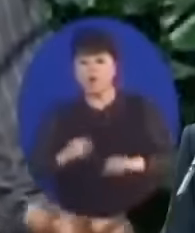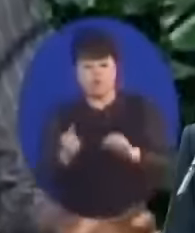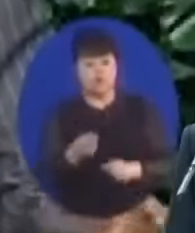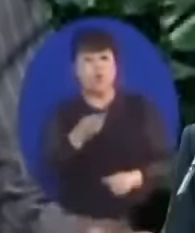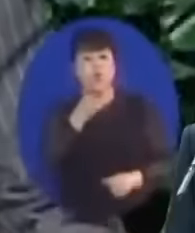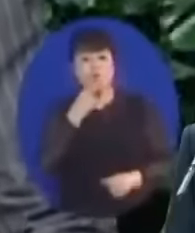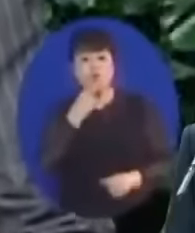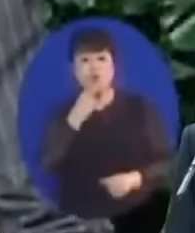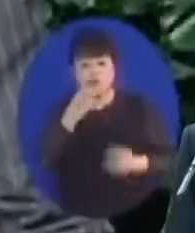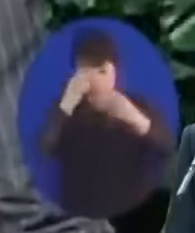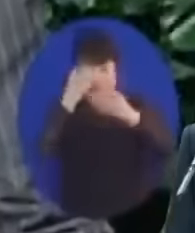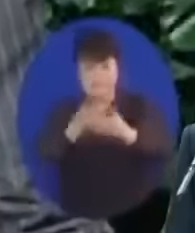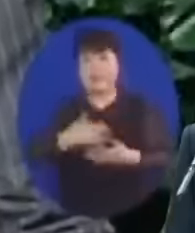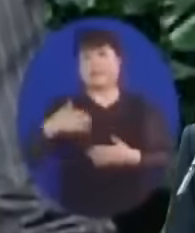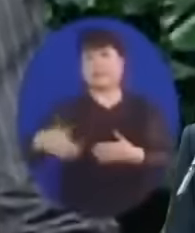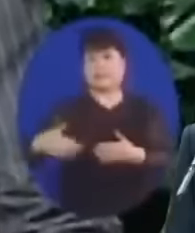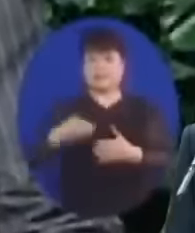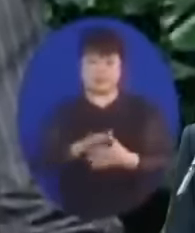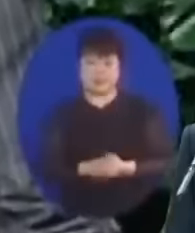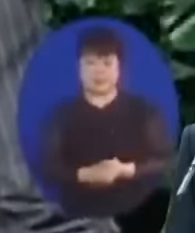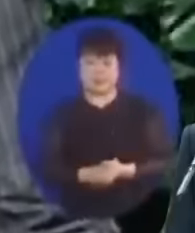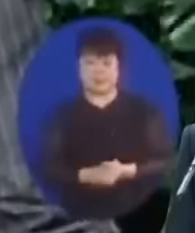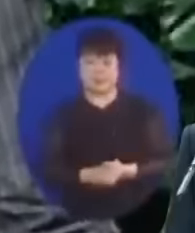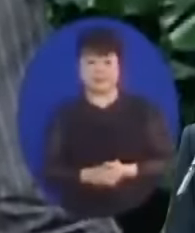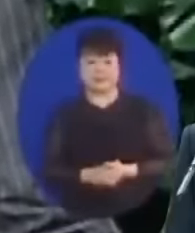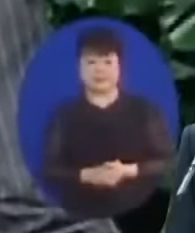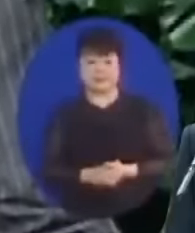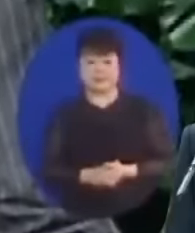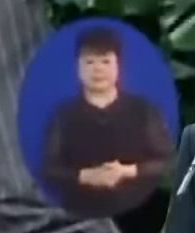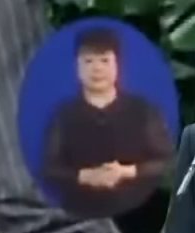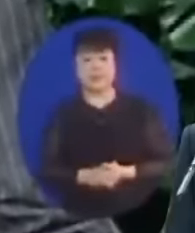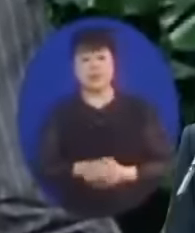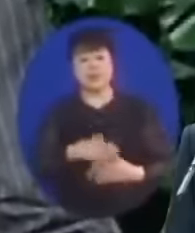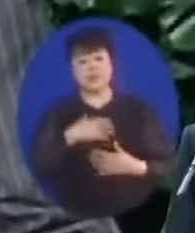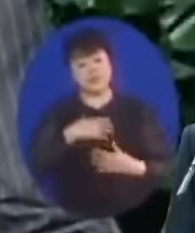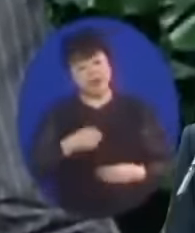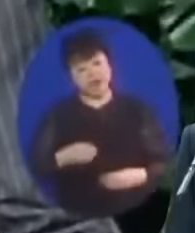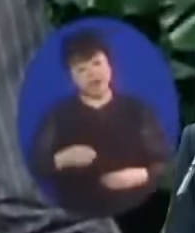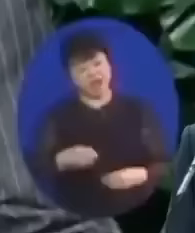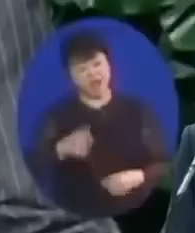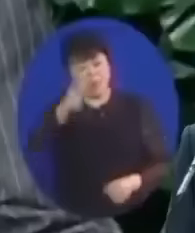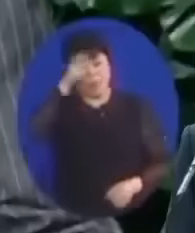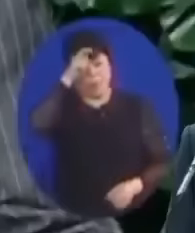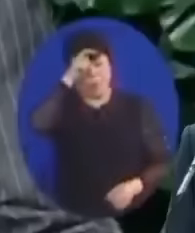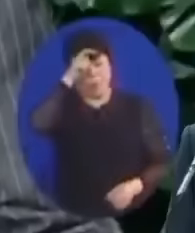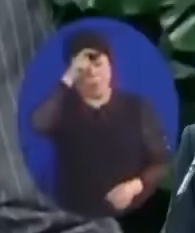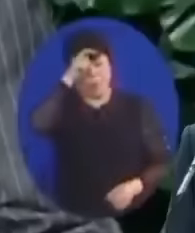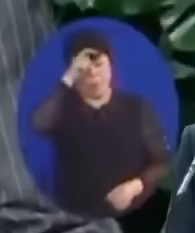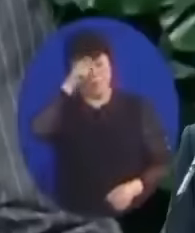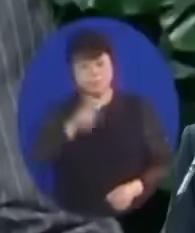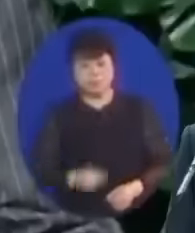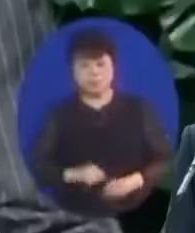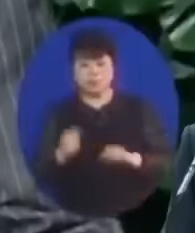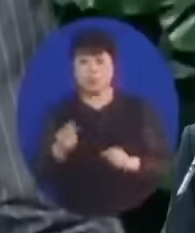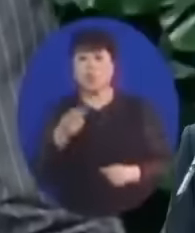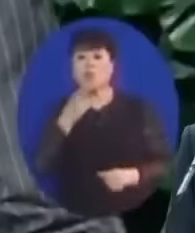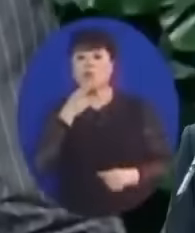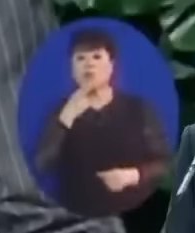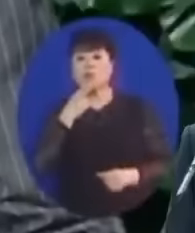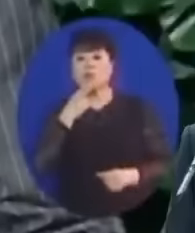하느냐? 고난받지 않기 때문에 등 따쓰고 배부르니까 고집을 부르고 순종하지 않습니다.